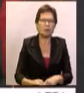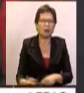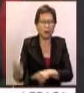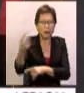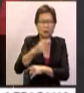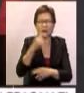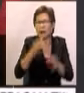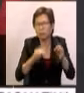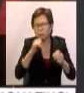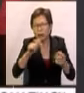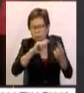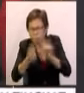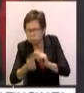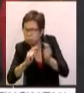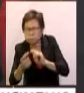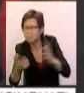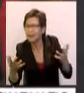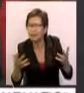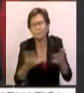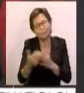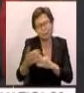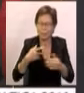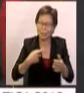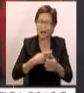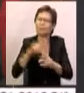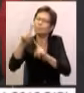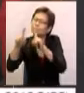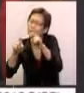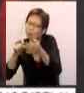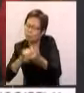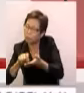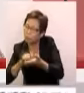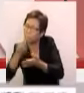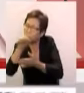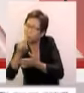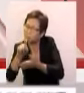tak ada perubahan, kita akan ambil statement dia hari ini.